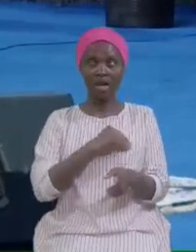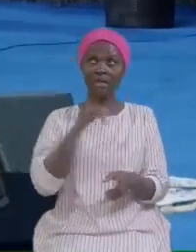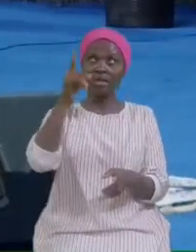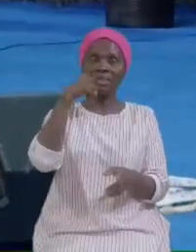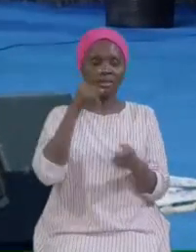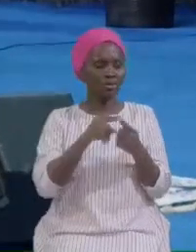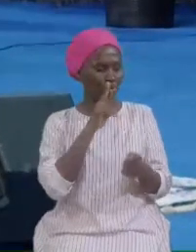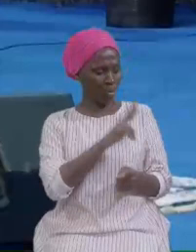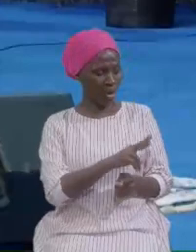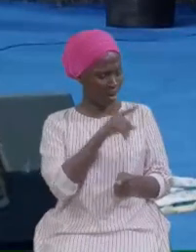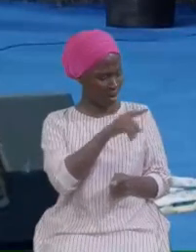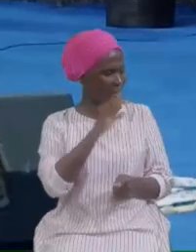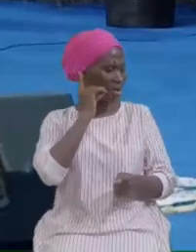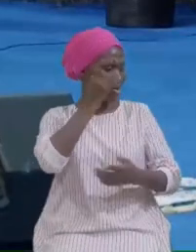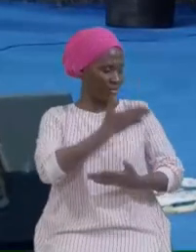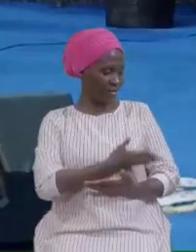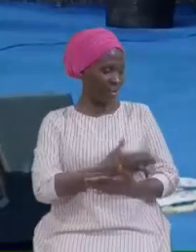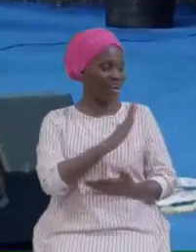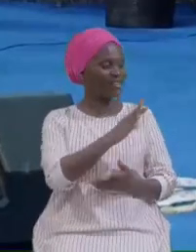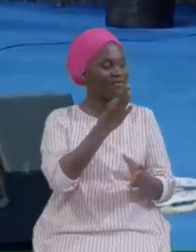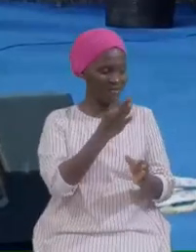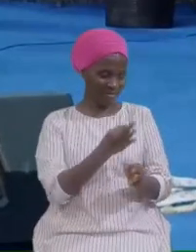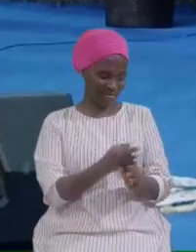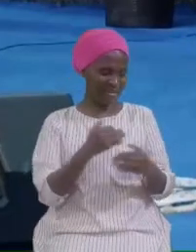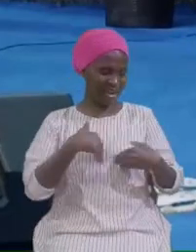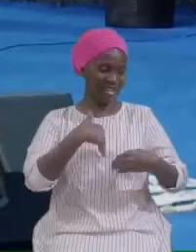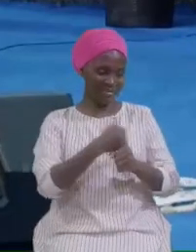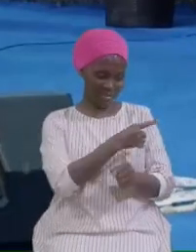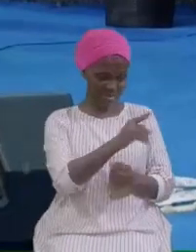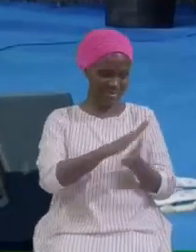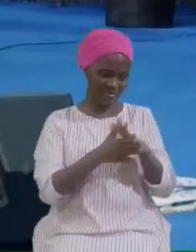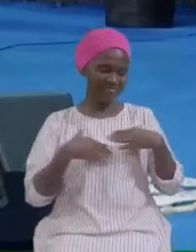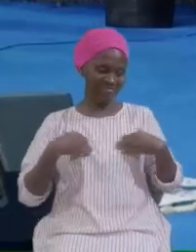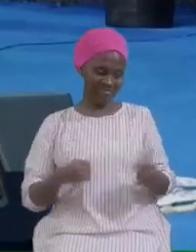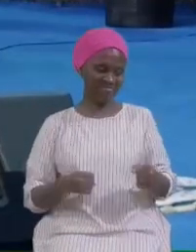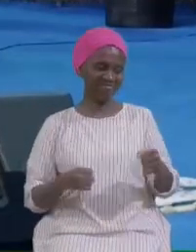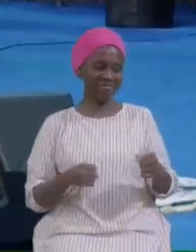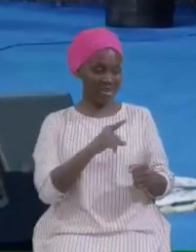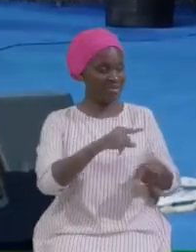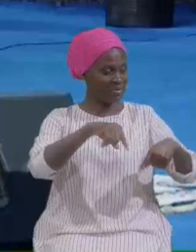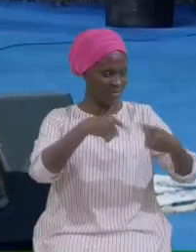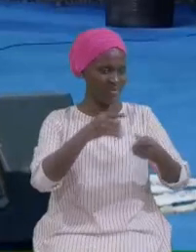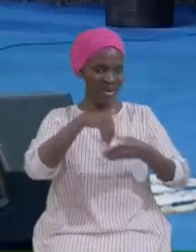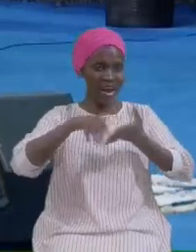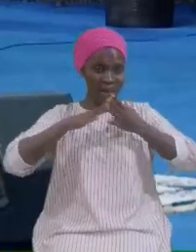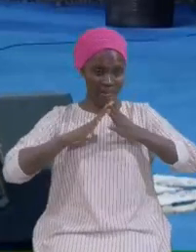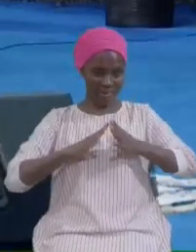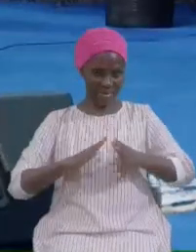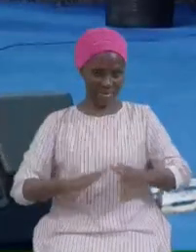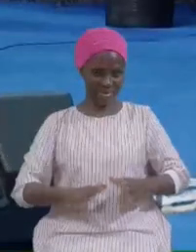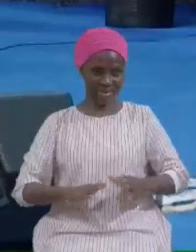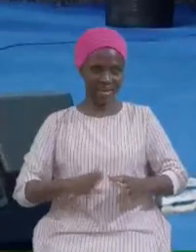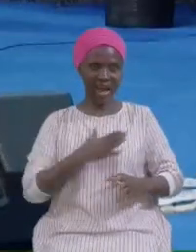Jésus lui dit, ma fille, ta foi t'a sauvée. Va en paix et